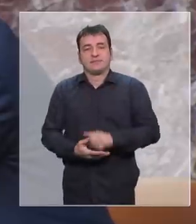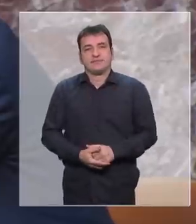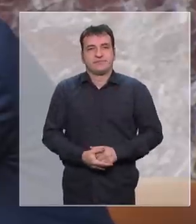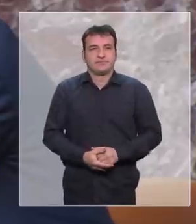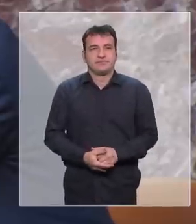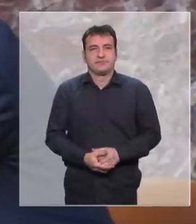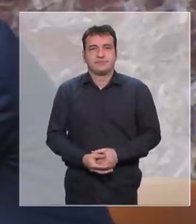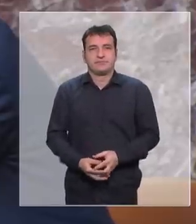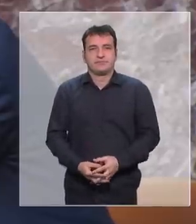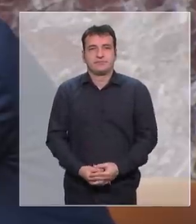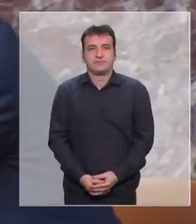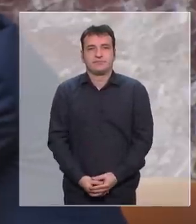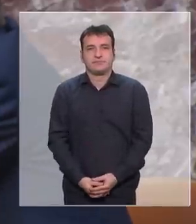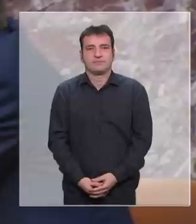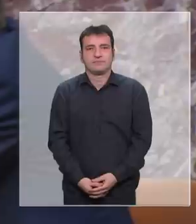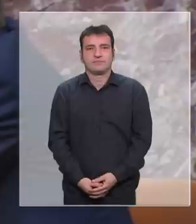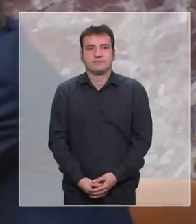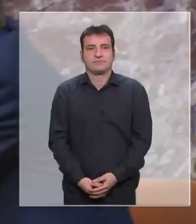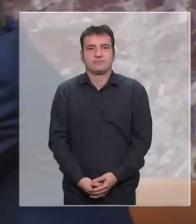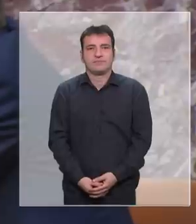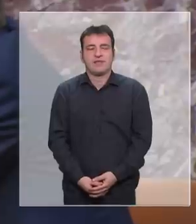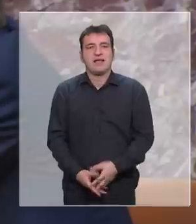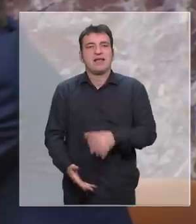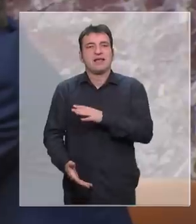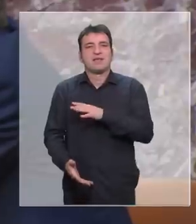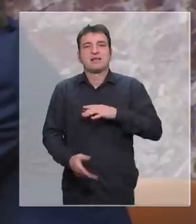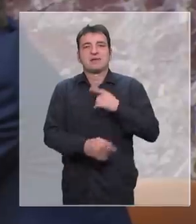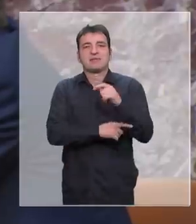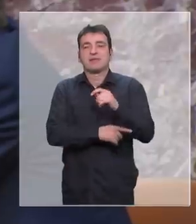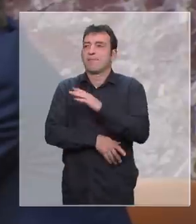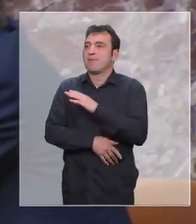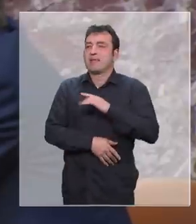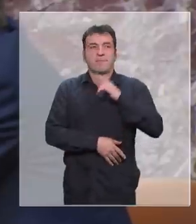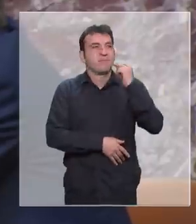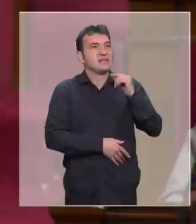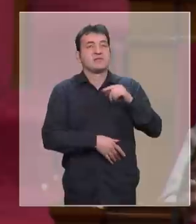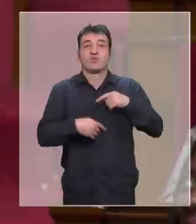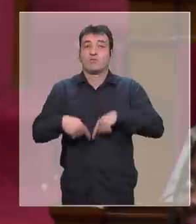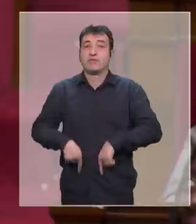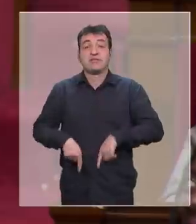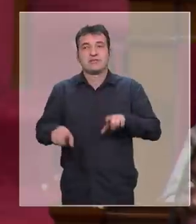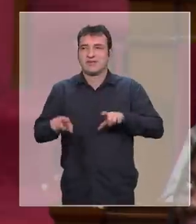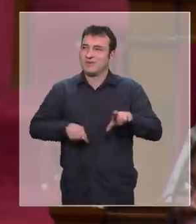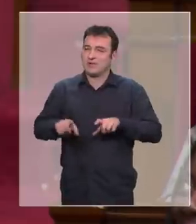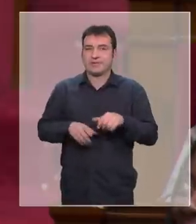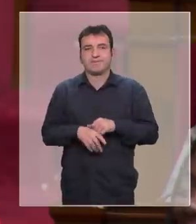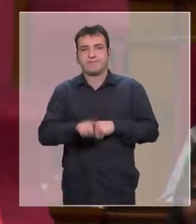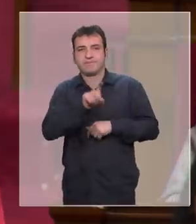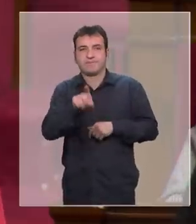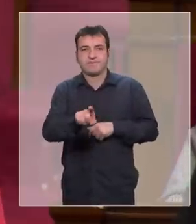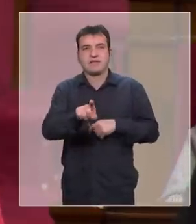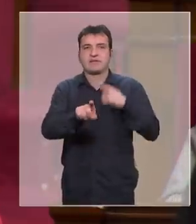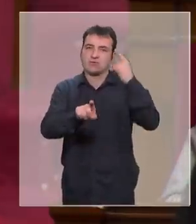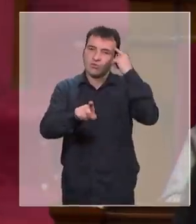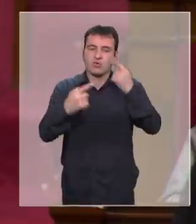groupe La France Insoumise. Madame la Présidente, Mesdames et Messieurs les Ministres, collègues, ma question s'adresse à Monsieur Marc